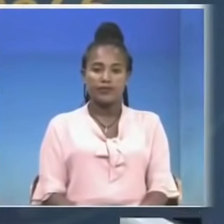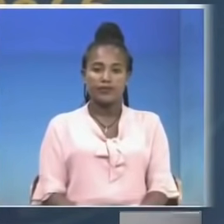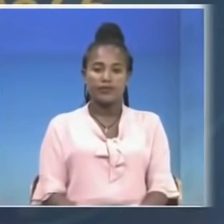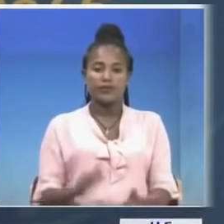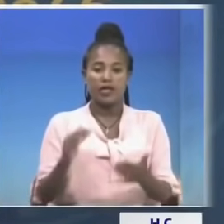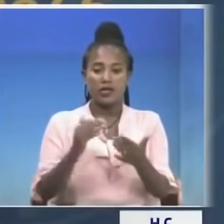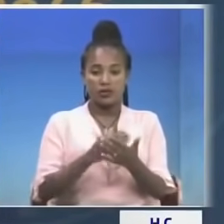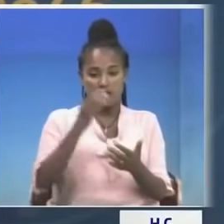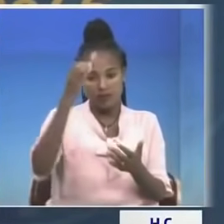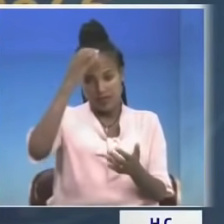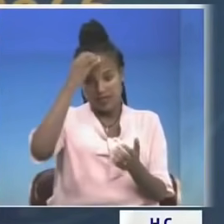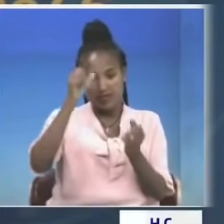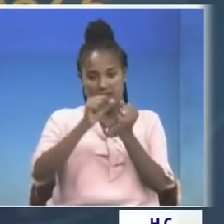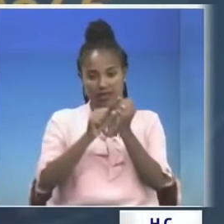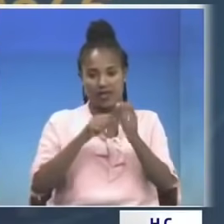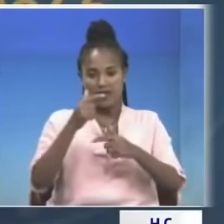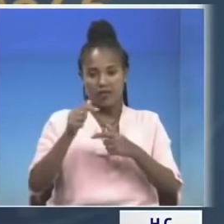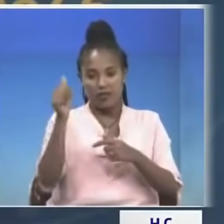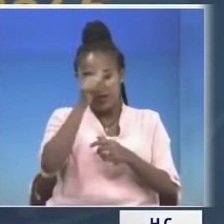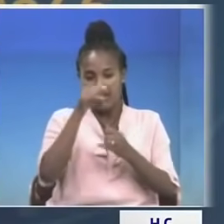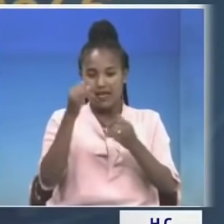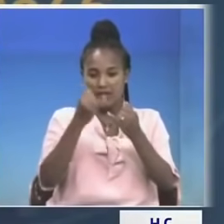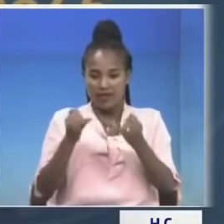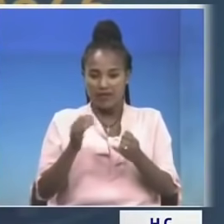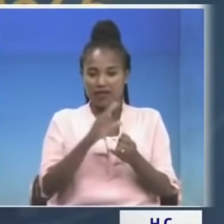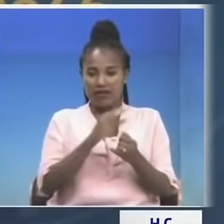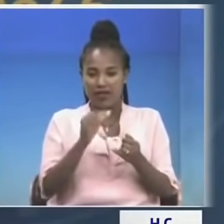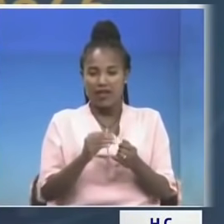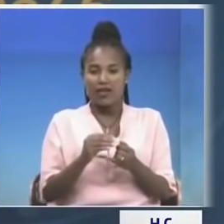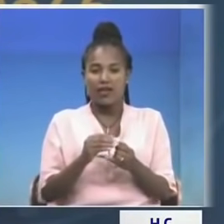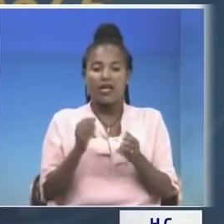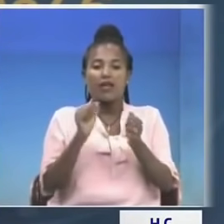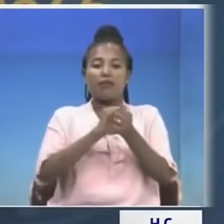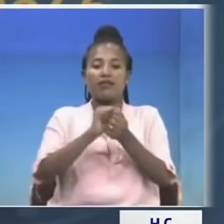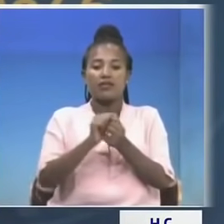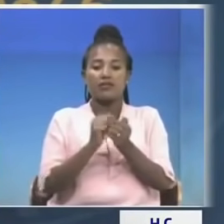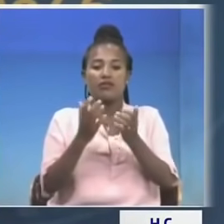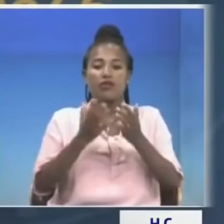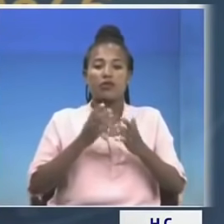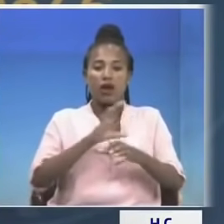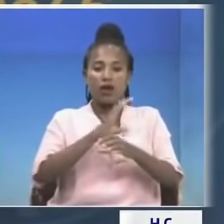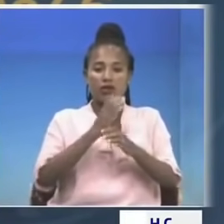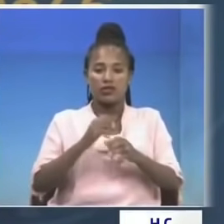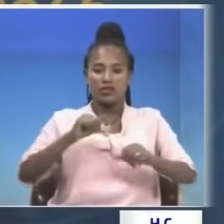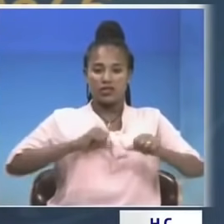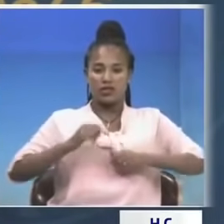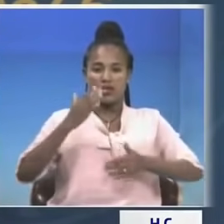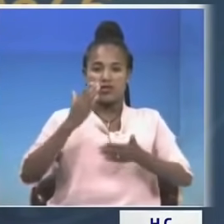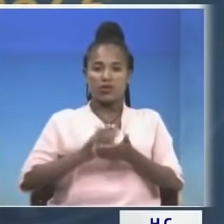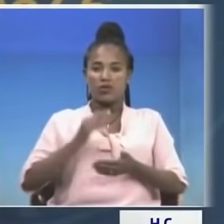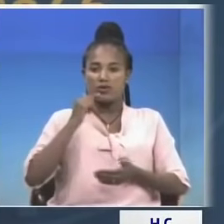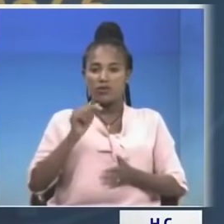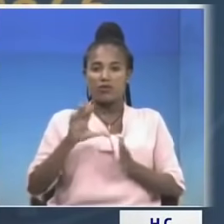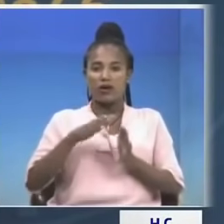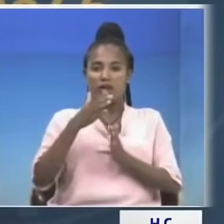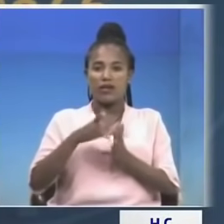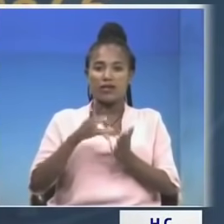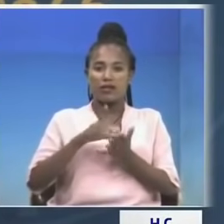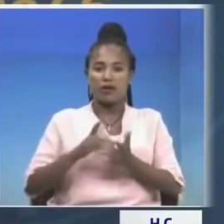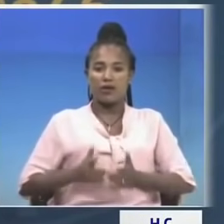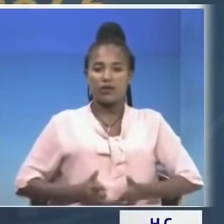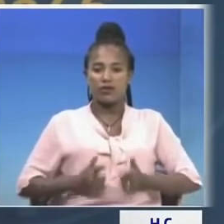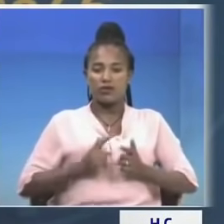የአዲሱ መንግስት ምስረታ ሂደት ኢትዮጵያን ለመከፋፈልና ለማፍረስ የሚፈልጉ ኃይሎችን ሴራ ያከሸፈ ነው ሲሉ የባህር ዳር ከተማ